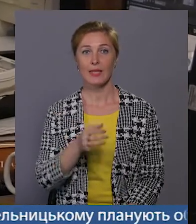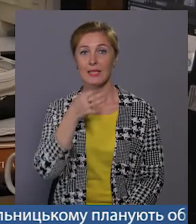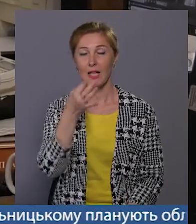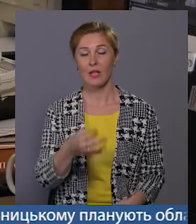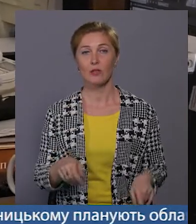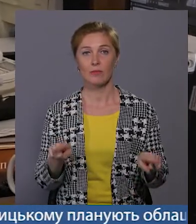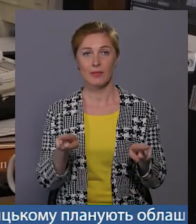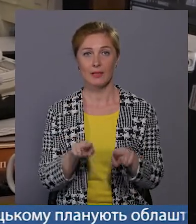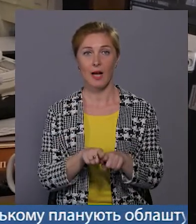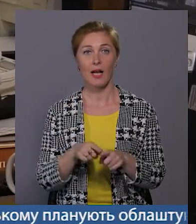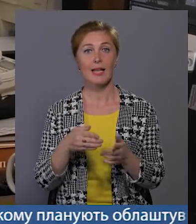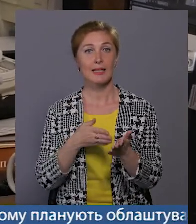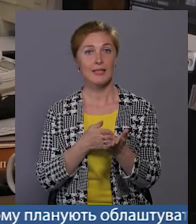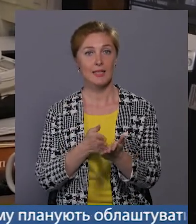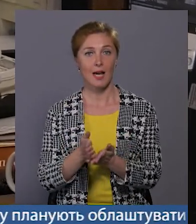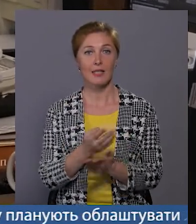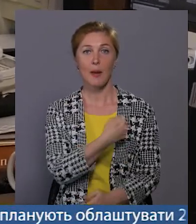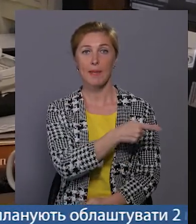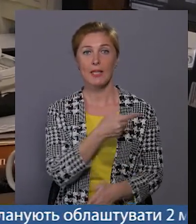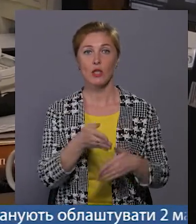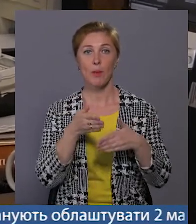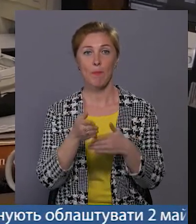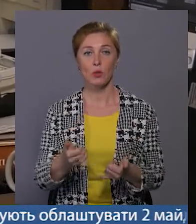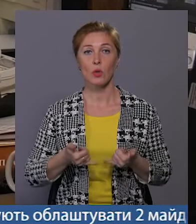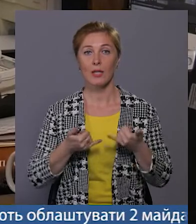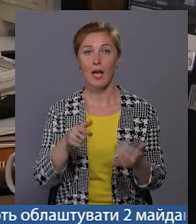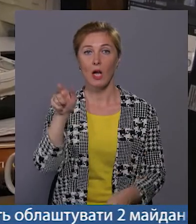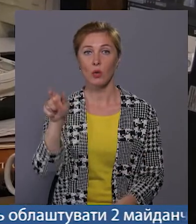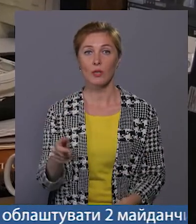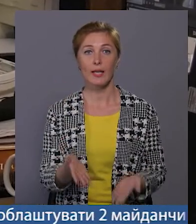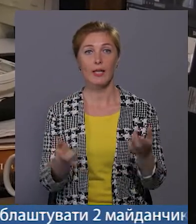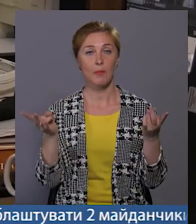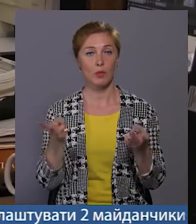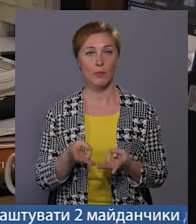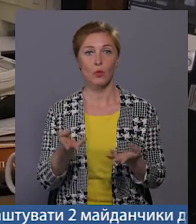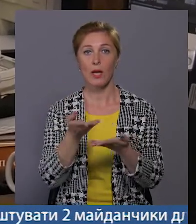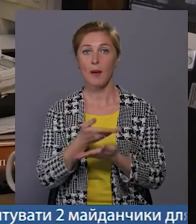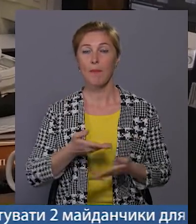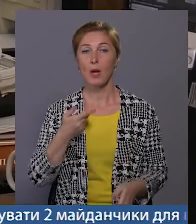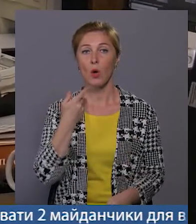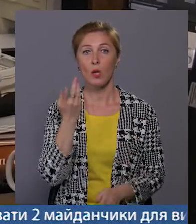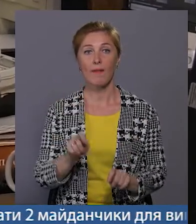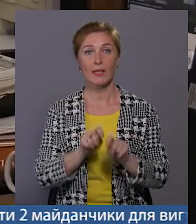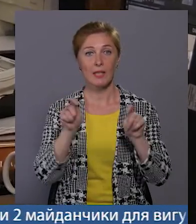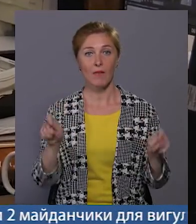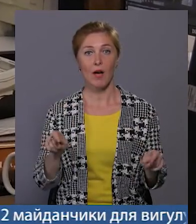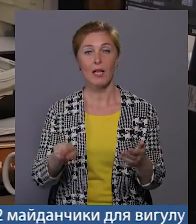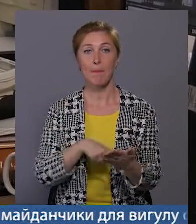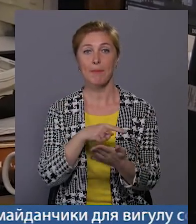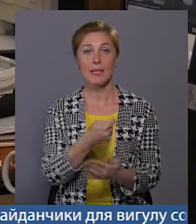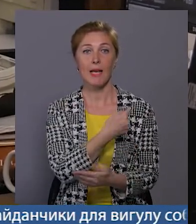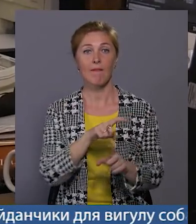так, якісна медична послуга для людей, які того потребують. Ми, коли відкривали міське відділення, в